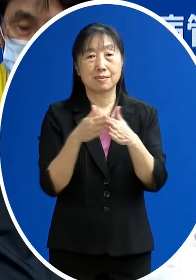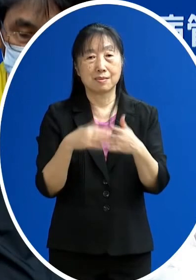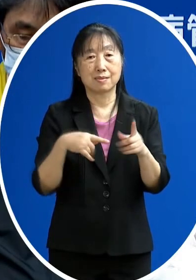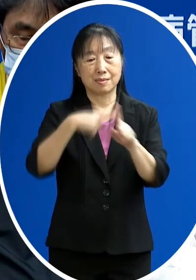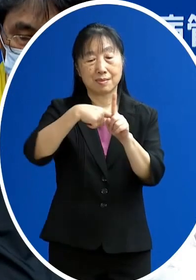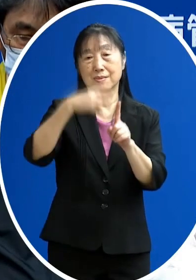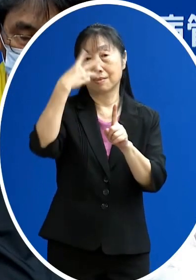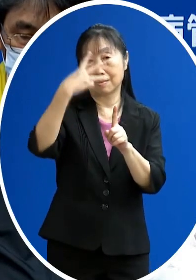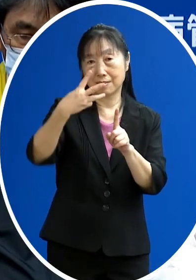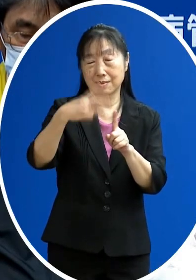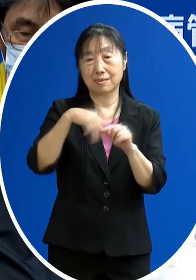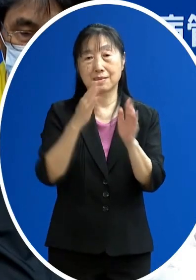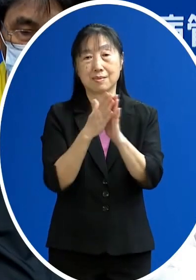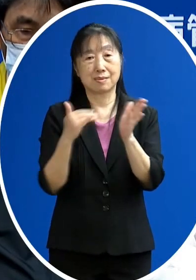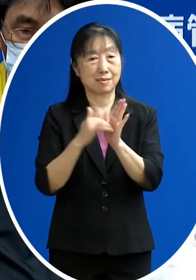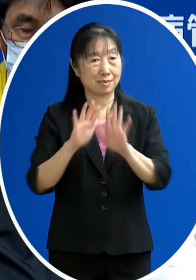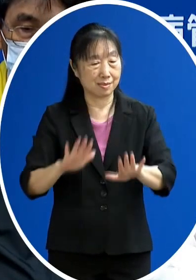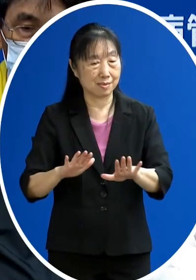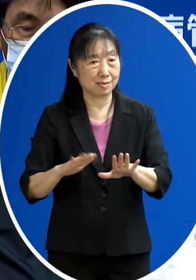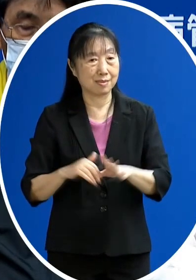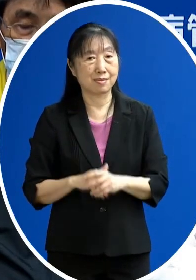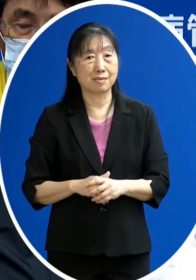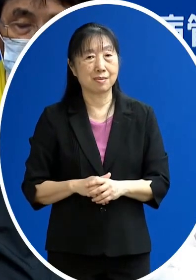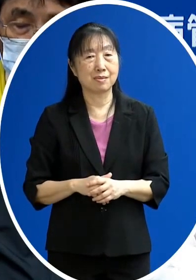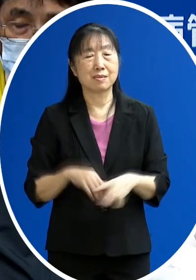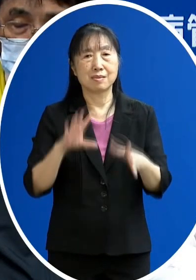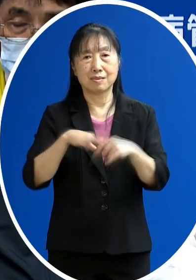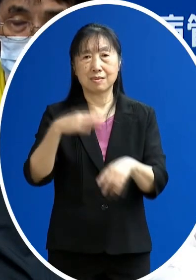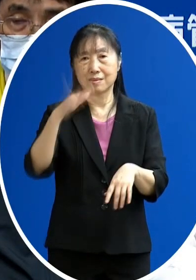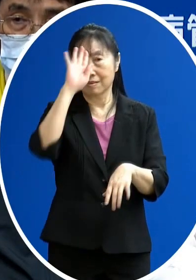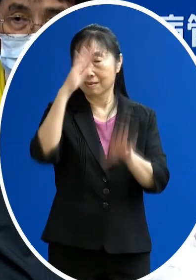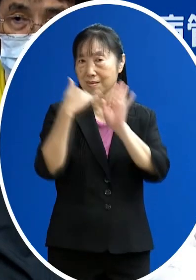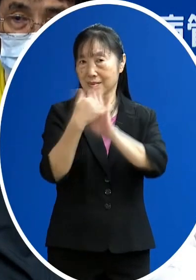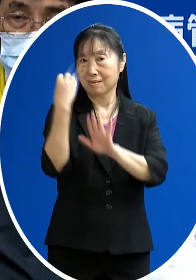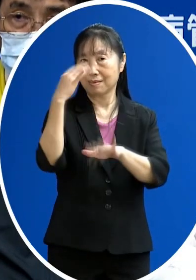警戒到今天吗？好，所以这个防疫新生活